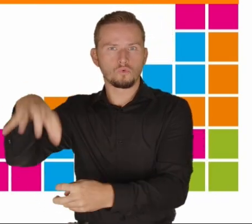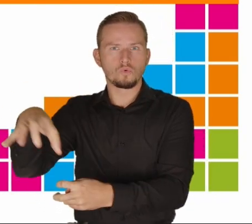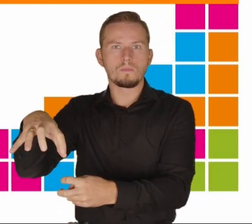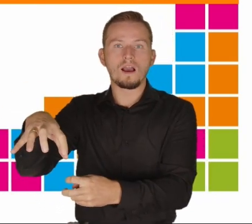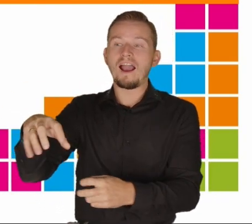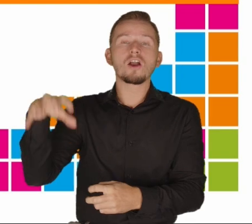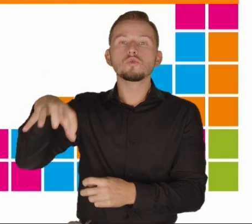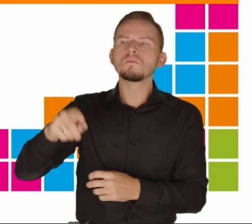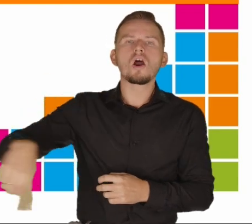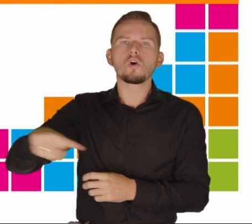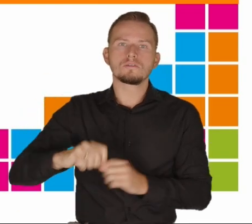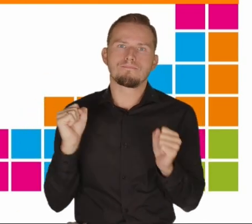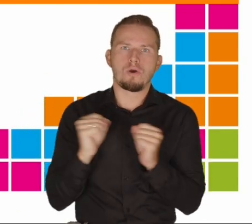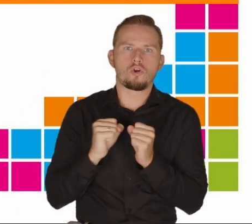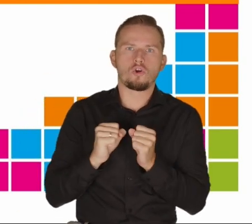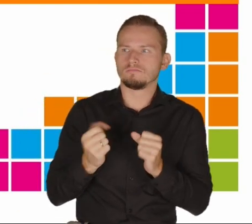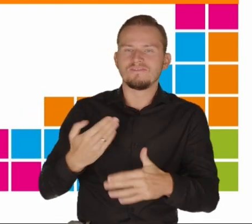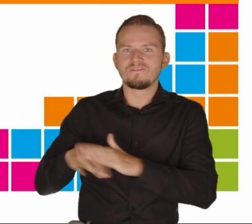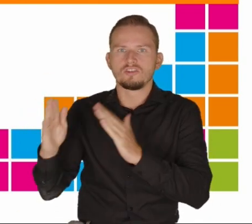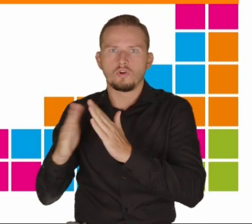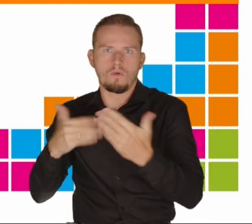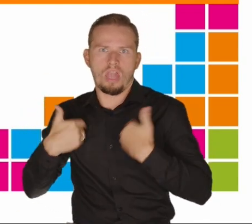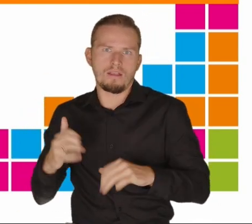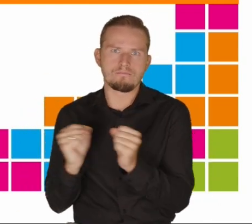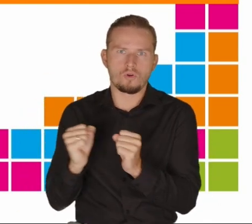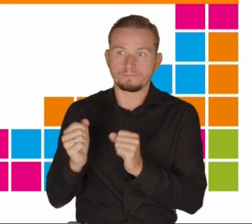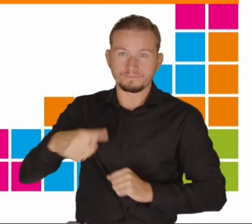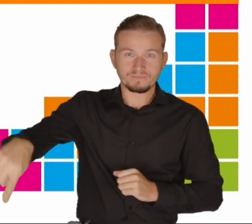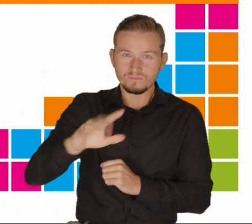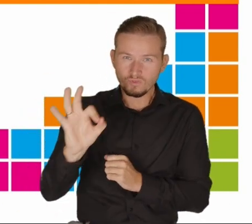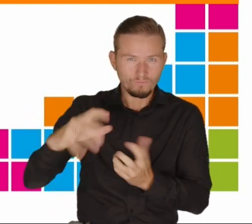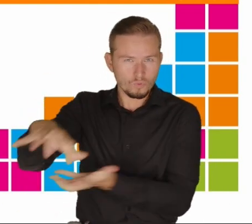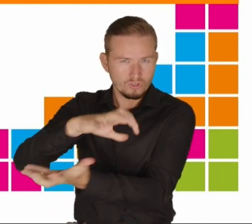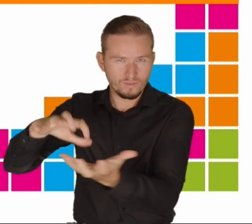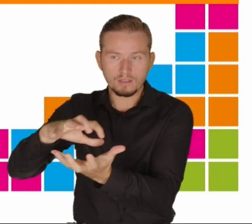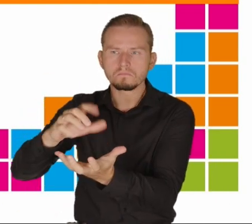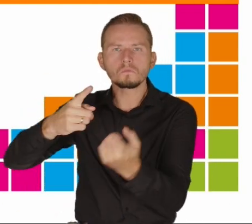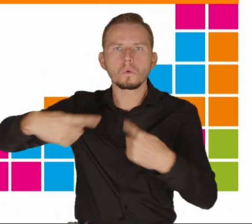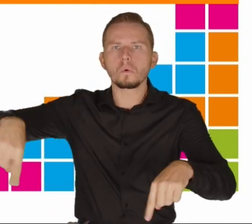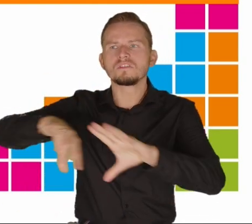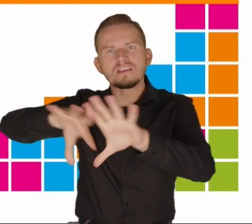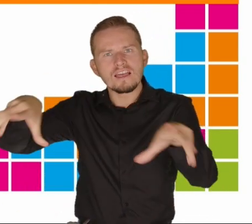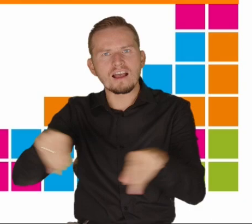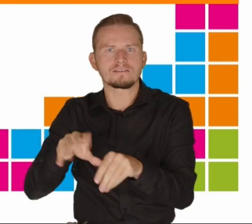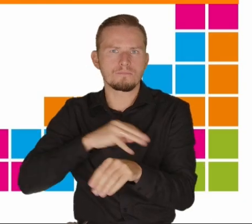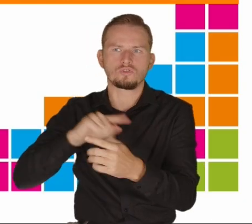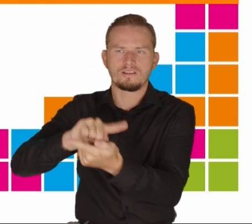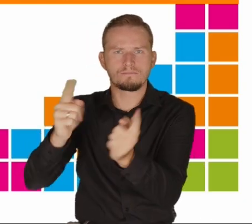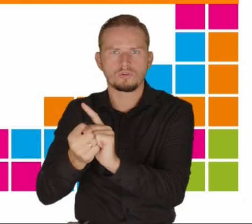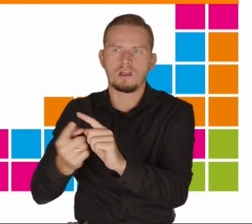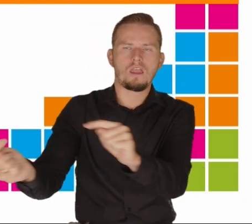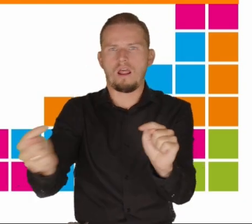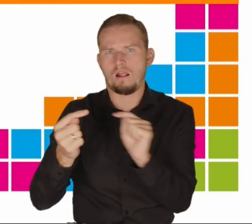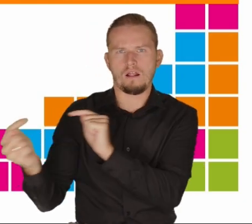wychodzących z domu. I że tak jakby one w tym świecie miały możliwość spotkania się i wejścia w jakiś dialog. No i to samo pytanie możemy zadać o